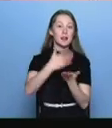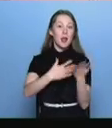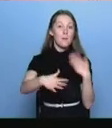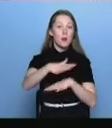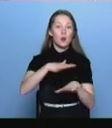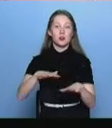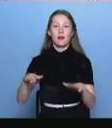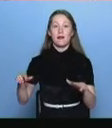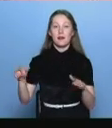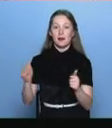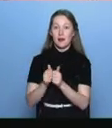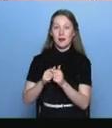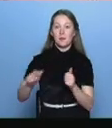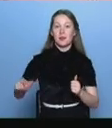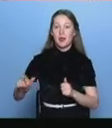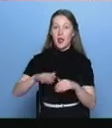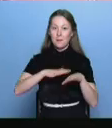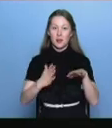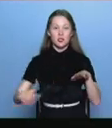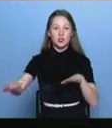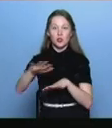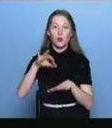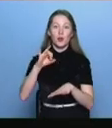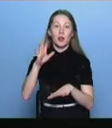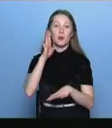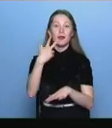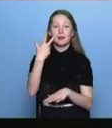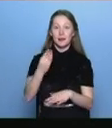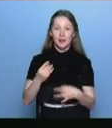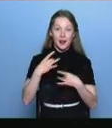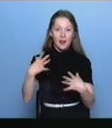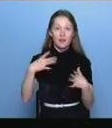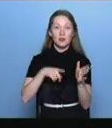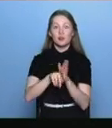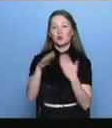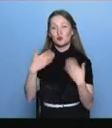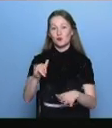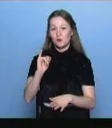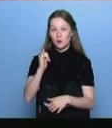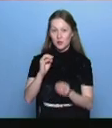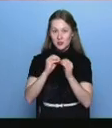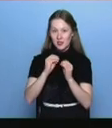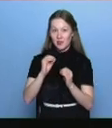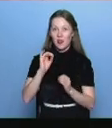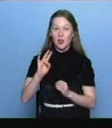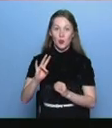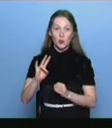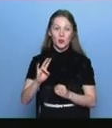набережную. А сами торжества продлятся не один, а 3 дня. Праздник начнется уже в субботу, 10 июня, в ижевских